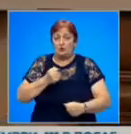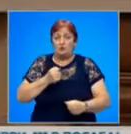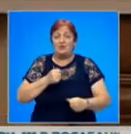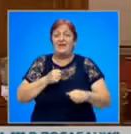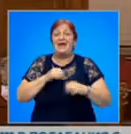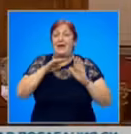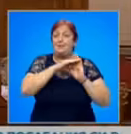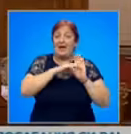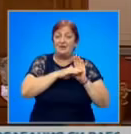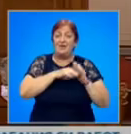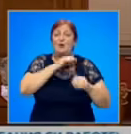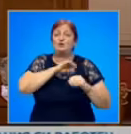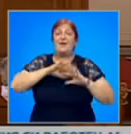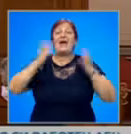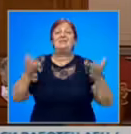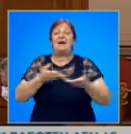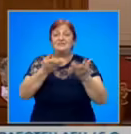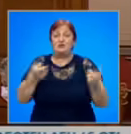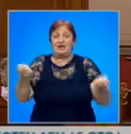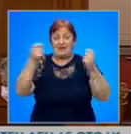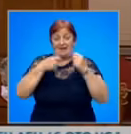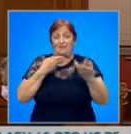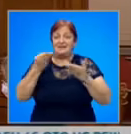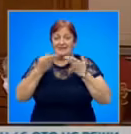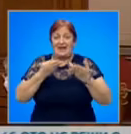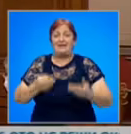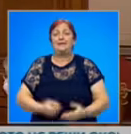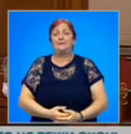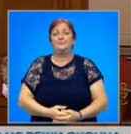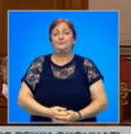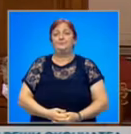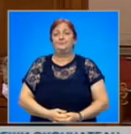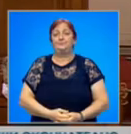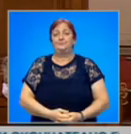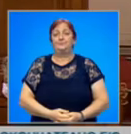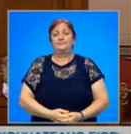и правилника. Успех на всички! Закривам заседанието!